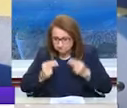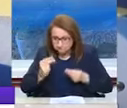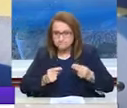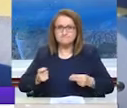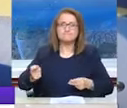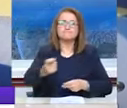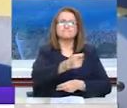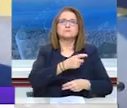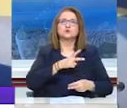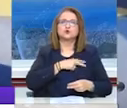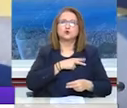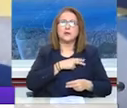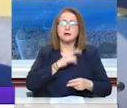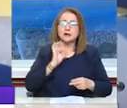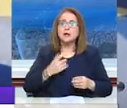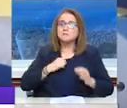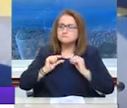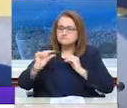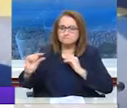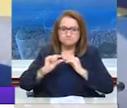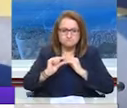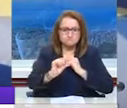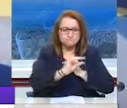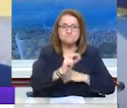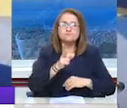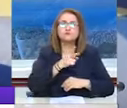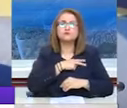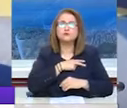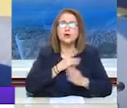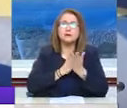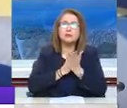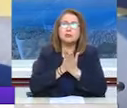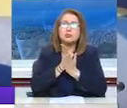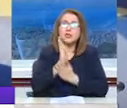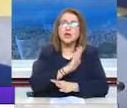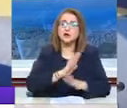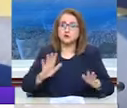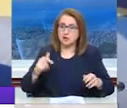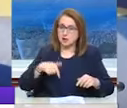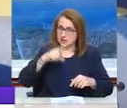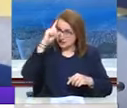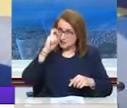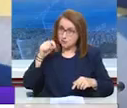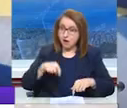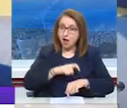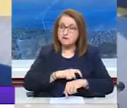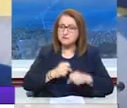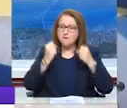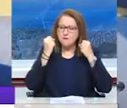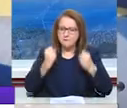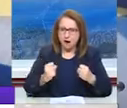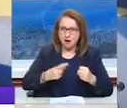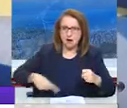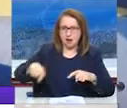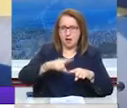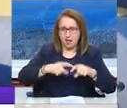κοινωνικής δικαιοσύνης το οικονομικό βάρος της υγειονομικής κρίσης με μεγαλύτερη συμμετοχή